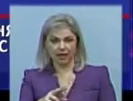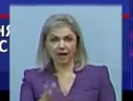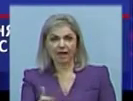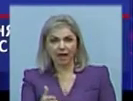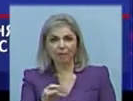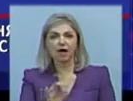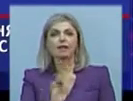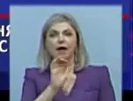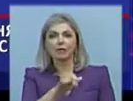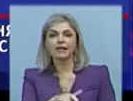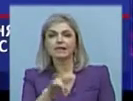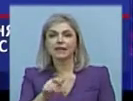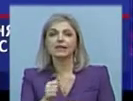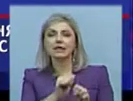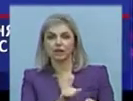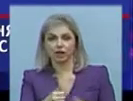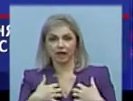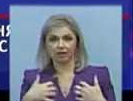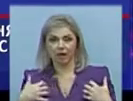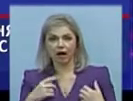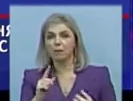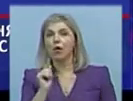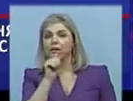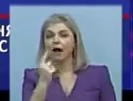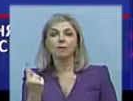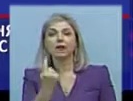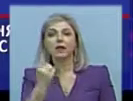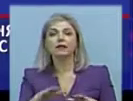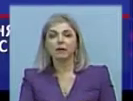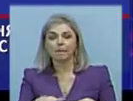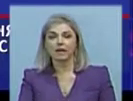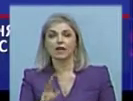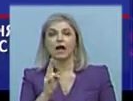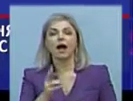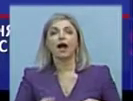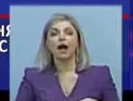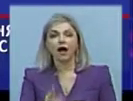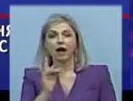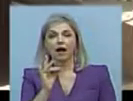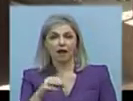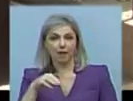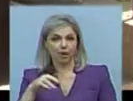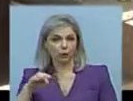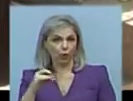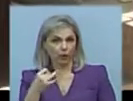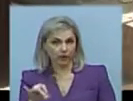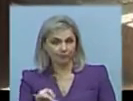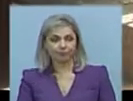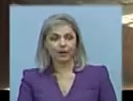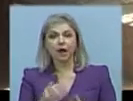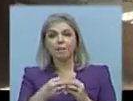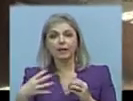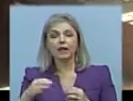до Центру захисту тварин, так як там є єдиний в місті Миколаєві крематорій для утилізації трупів цієї риби. 15 серпня